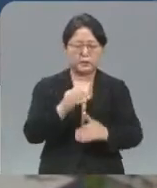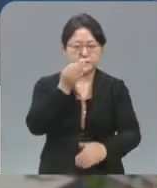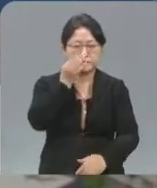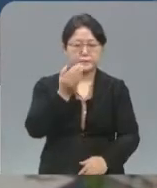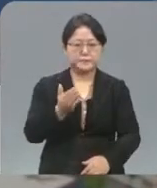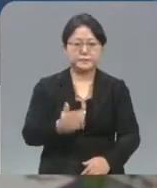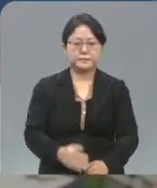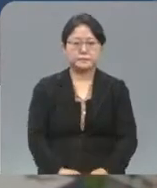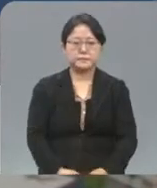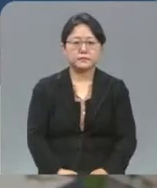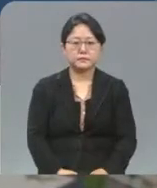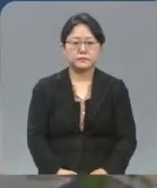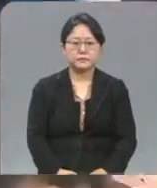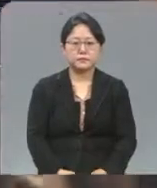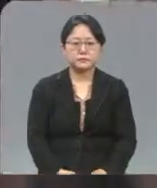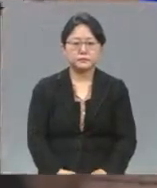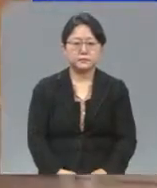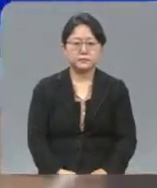보도입니다.